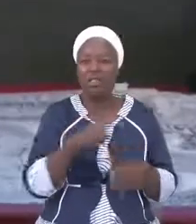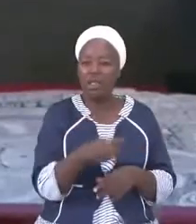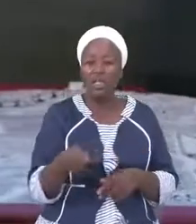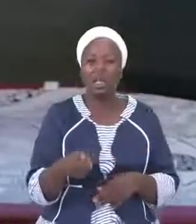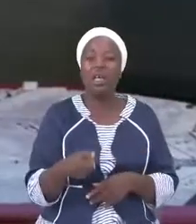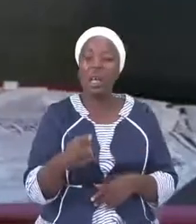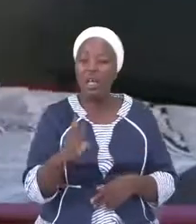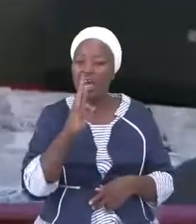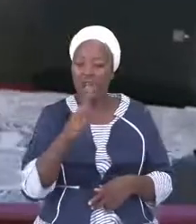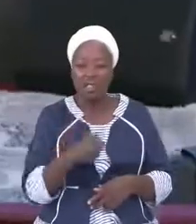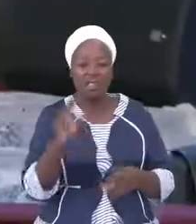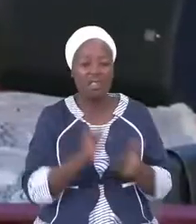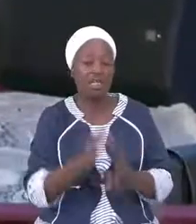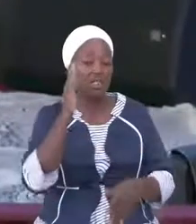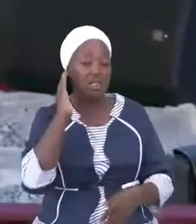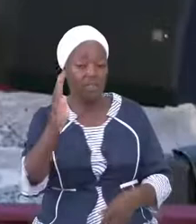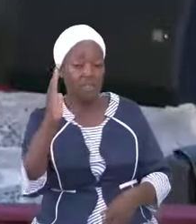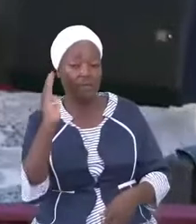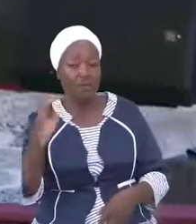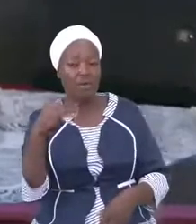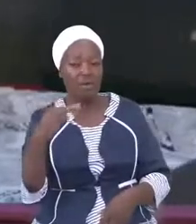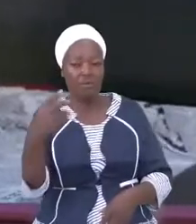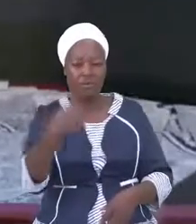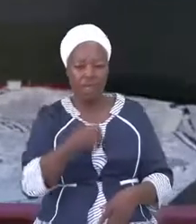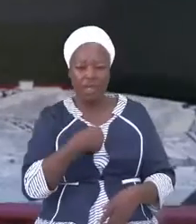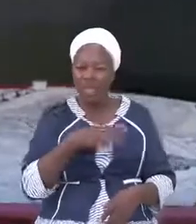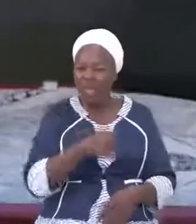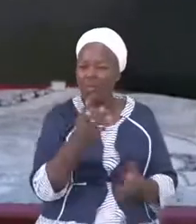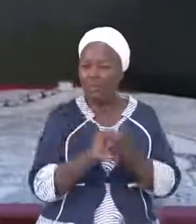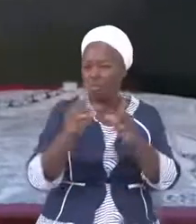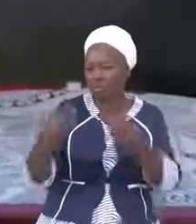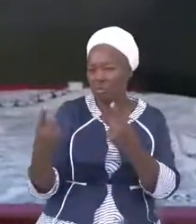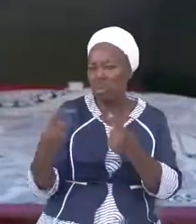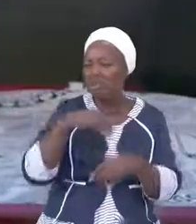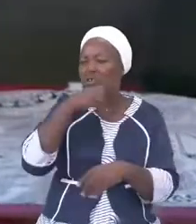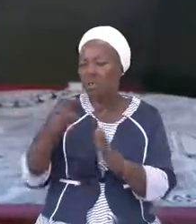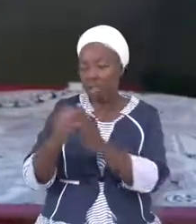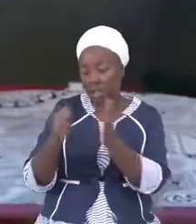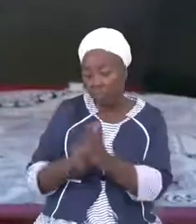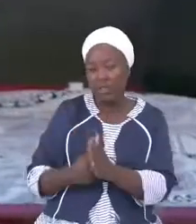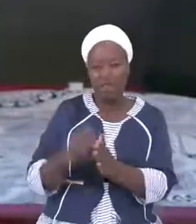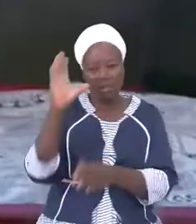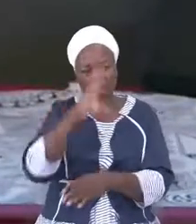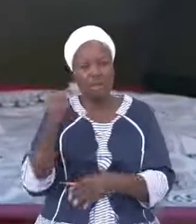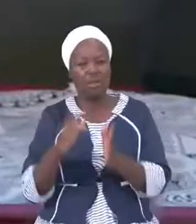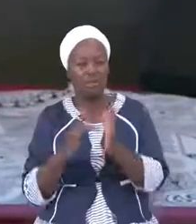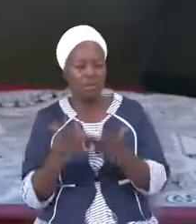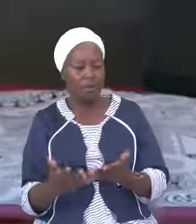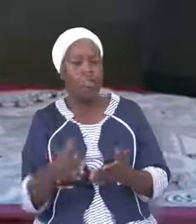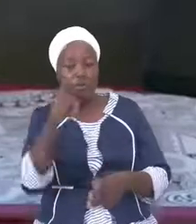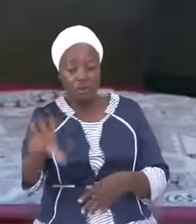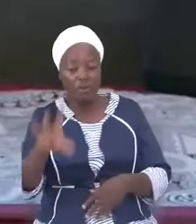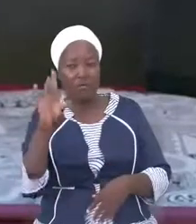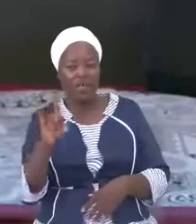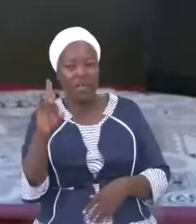que vous pensez avoir en elles la vie éternelle. Ce sont elles qui rendent témoignage